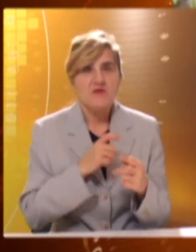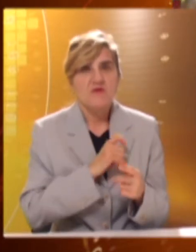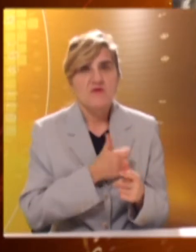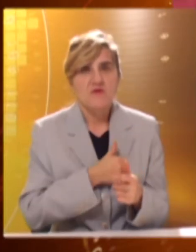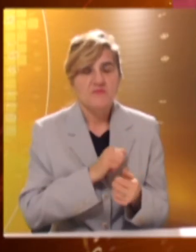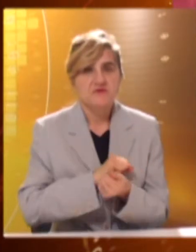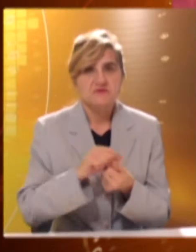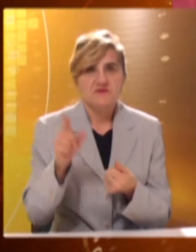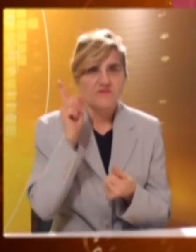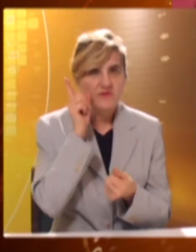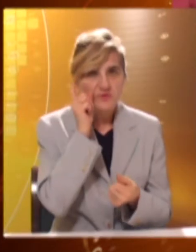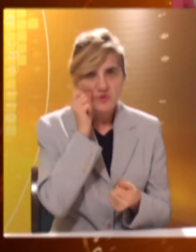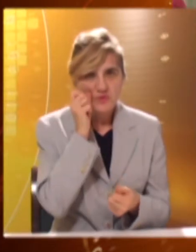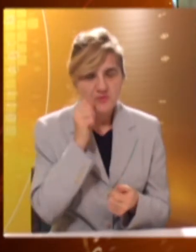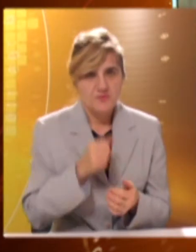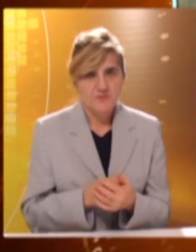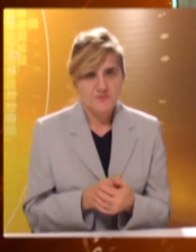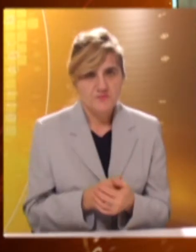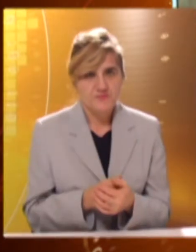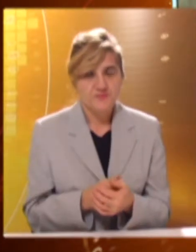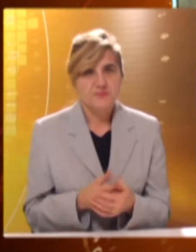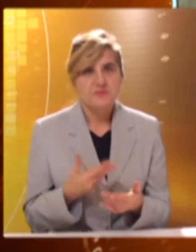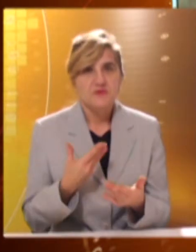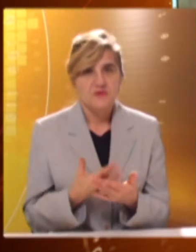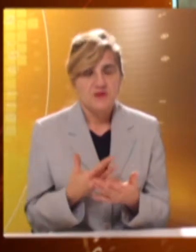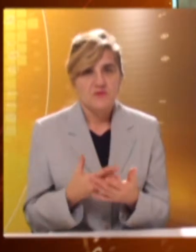drugima. Međunarodni dan tolerancije je